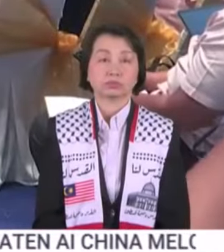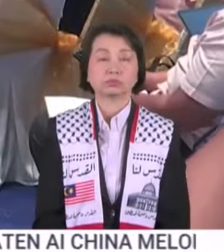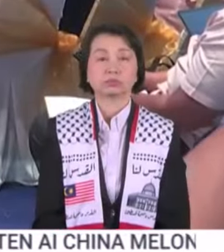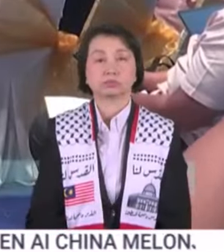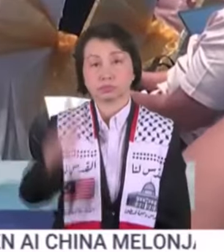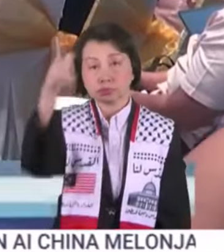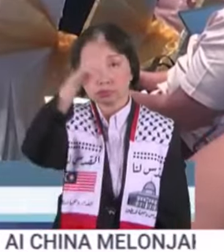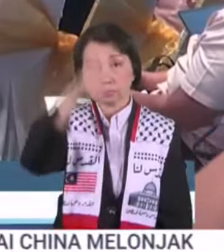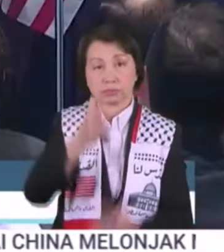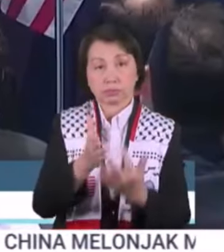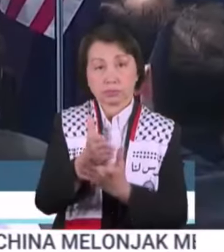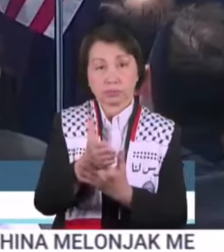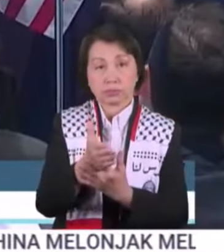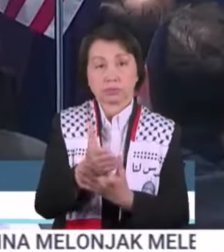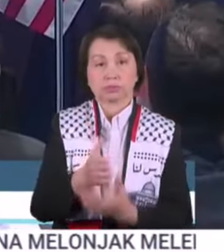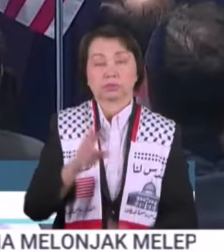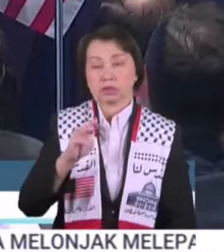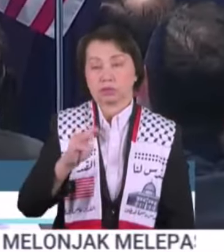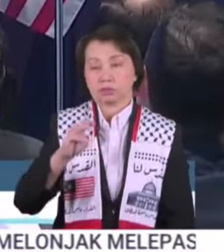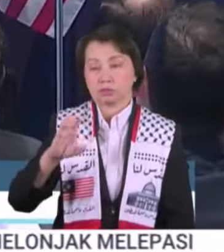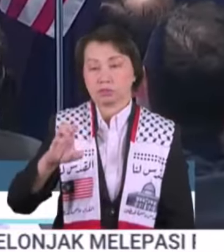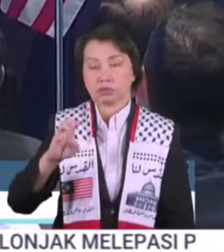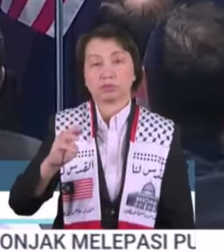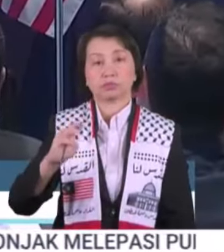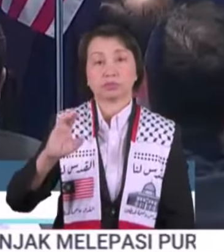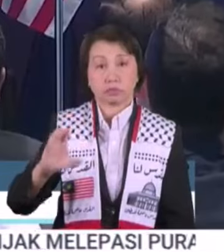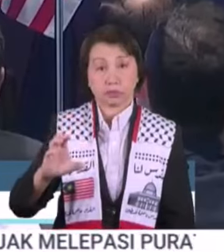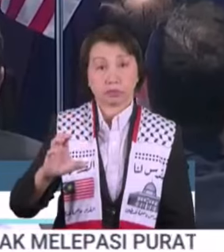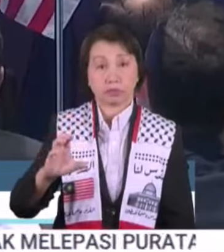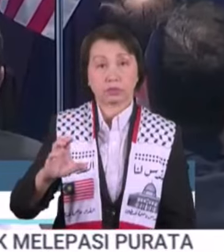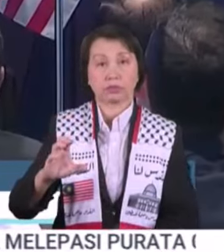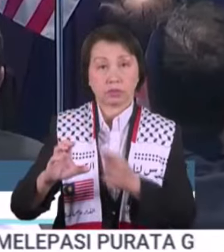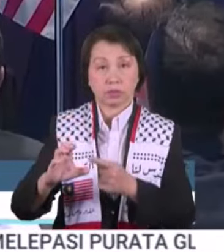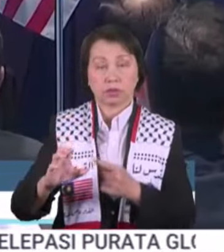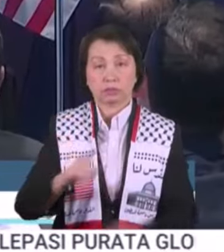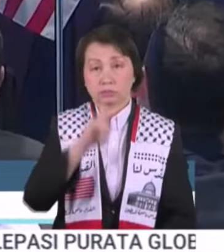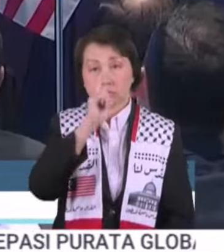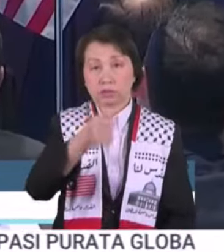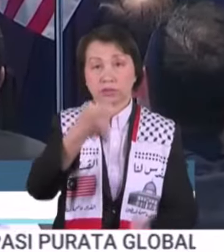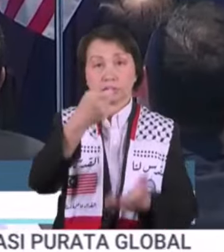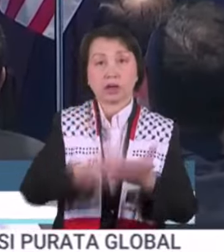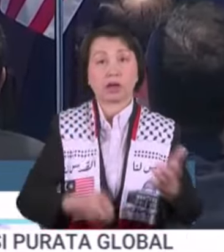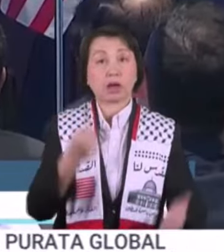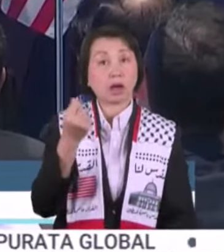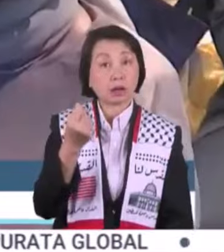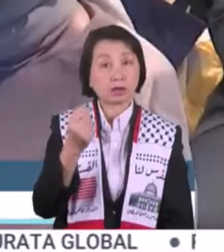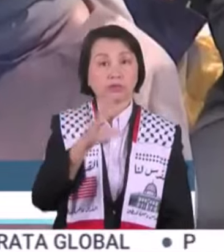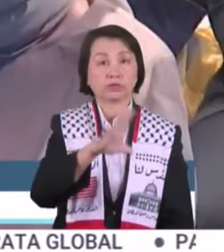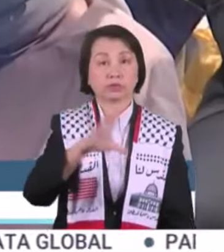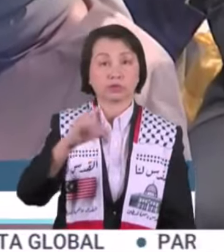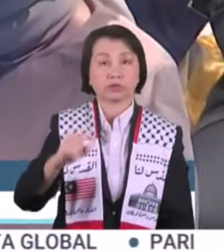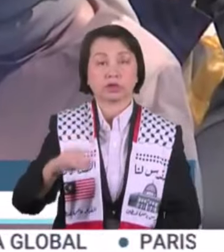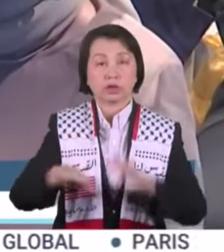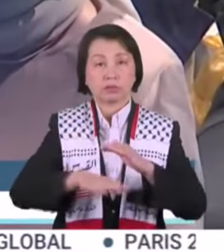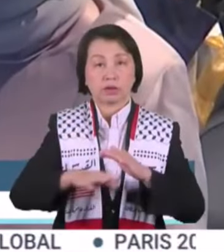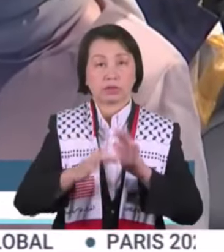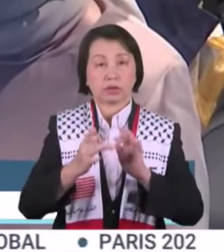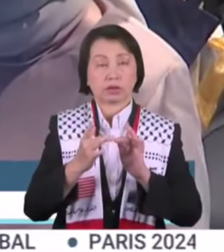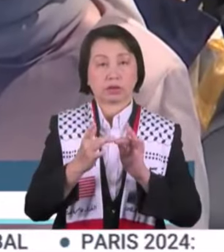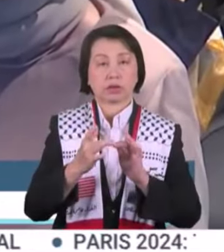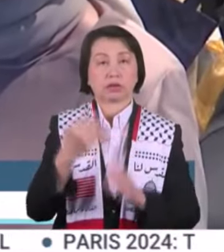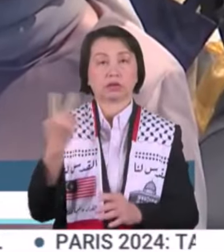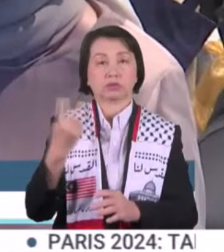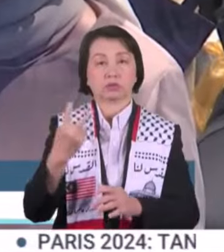Dalam pada itu, kerajaan melalui Suruhanjaya Komunikasi dan Multimedia Malaysia MCMC akan memastikan harga 5G di